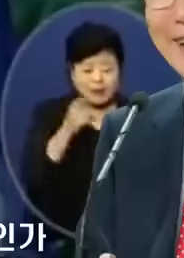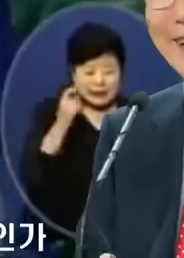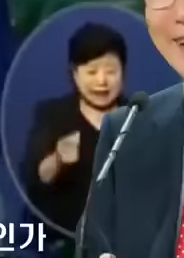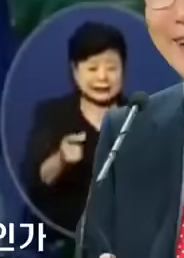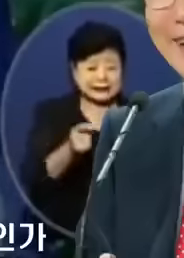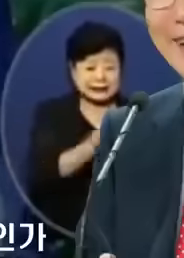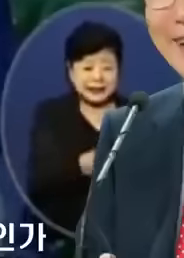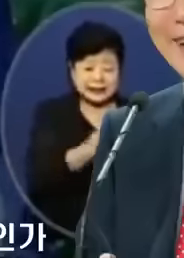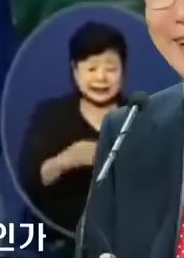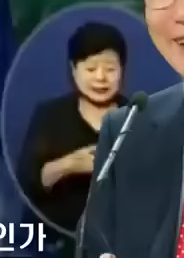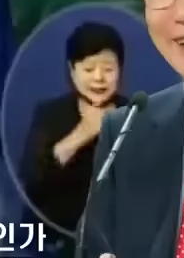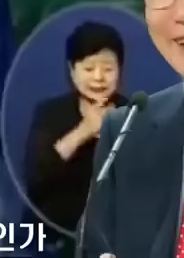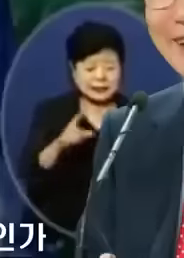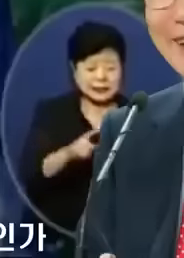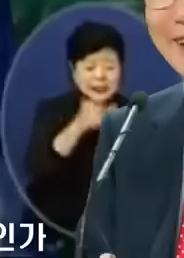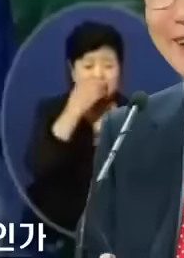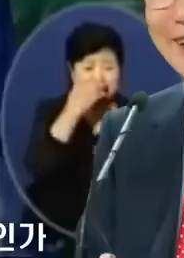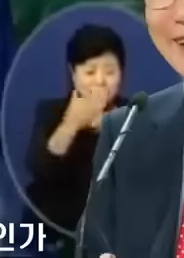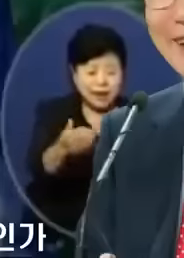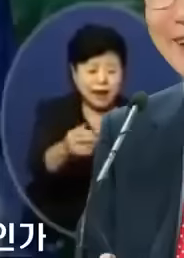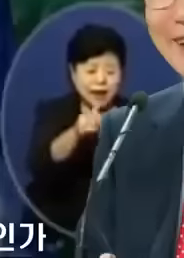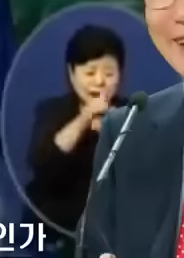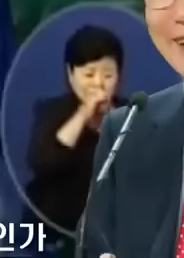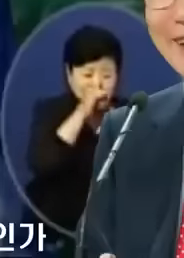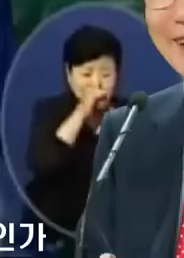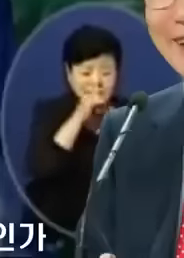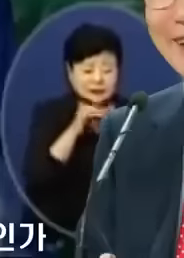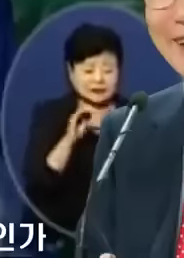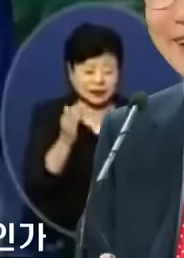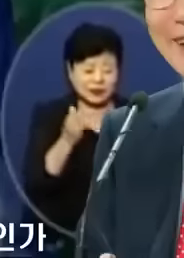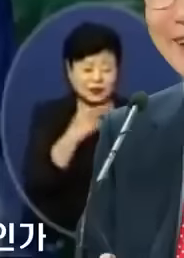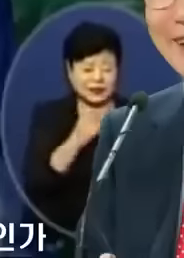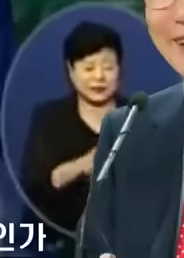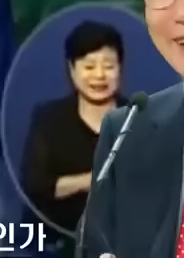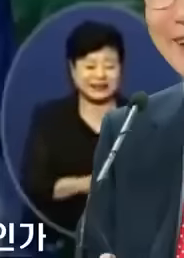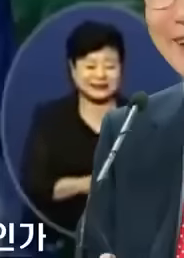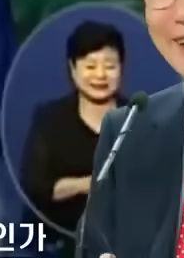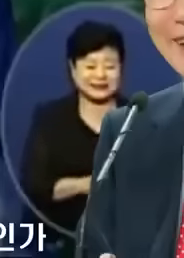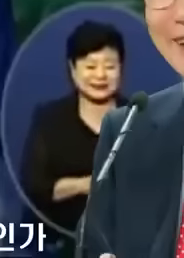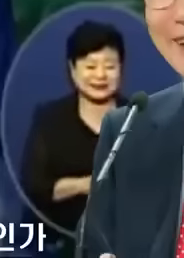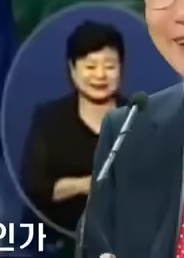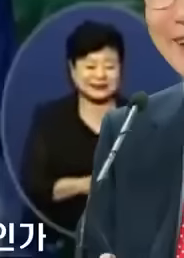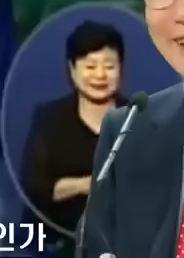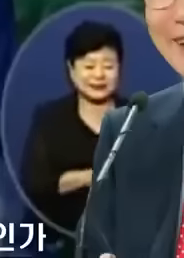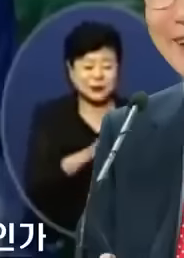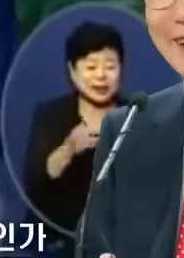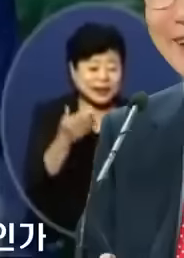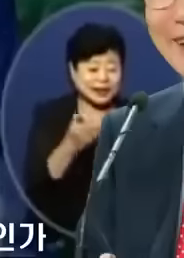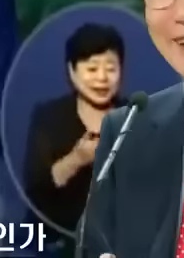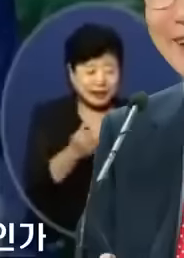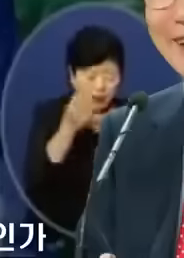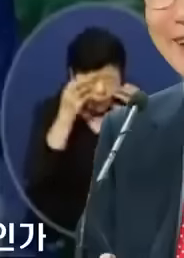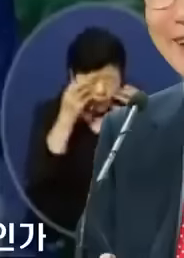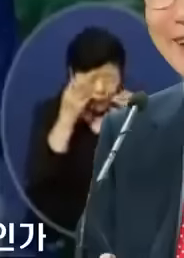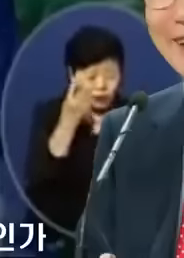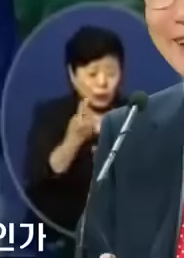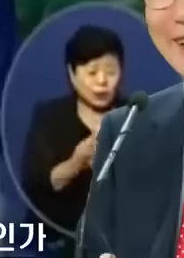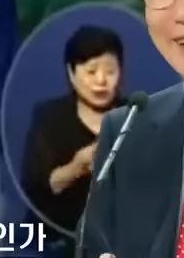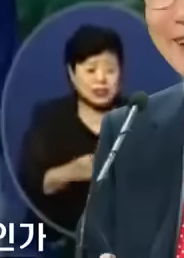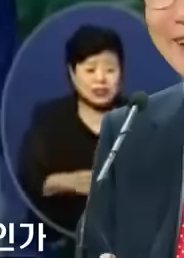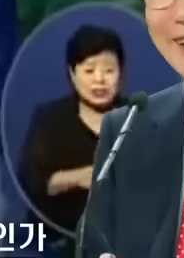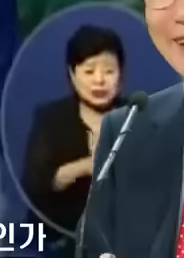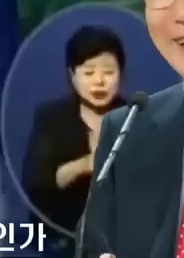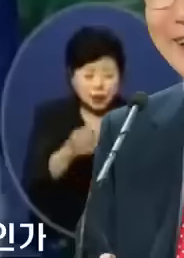당당히 승리의 생활을 영위할 수 있는 사람이 되기를 원하는 것입니다. 우리에게 고난이 다가온